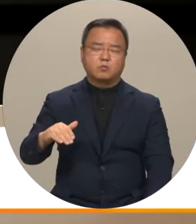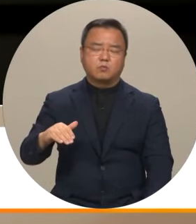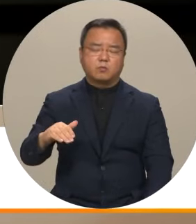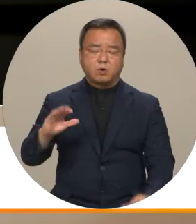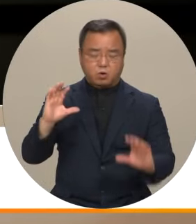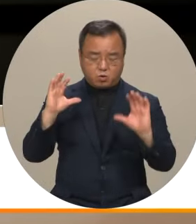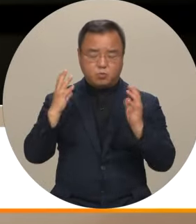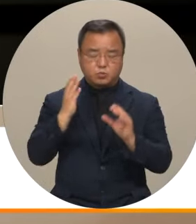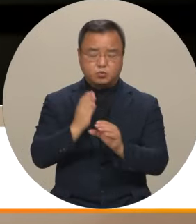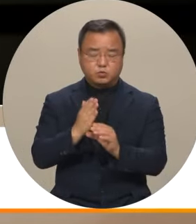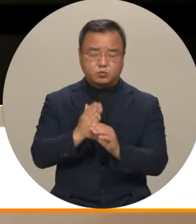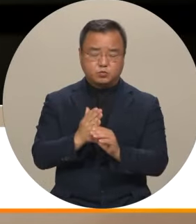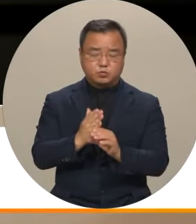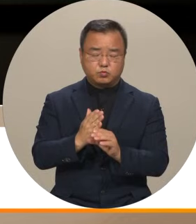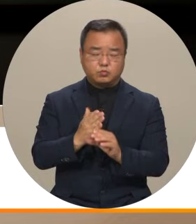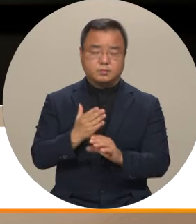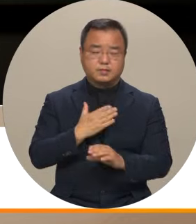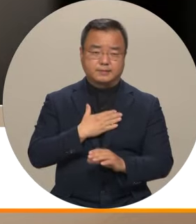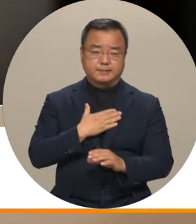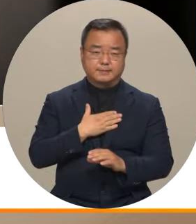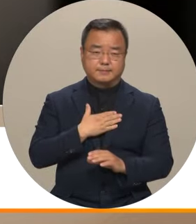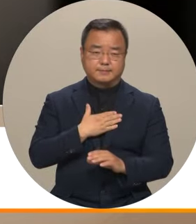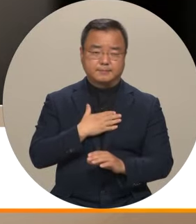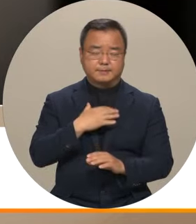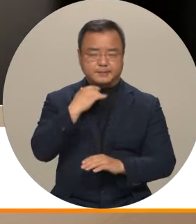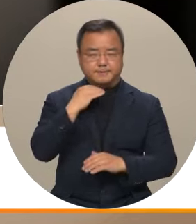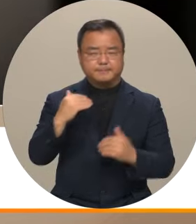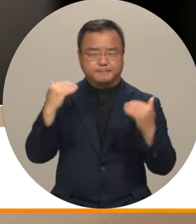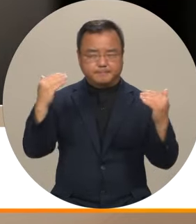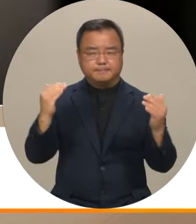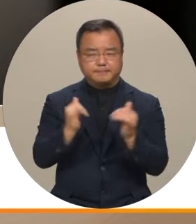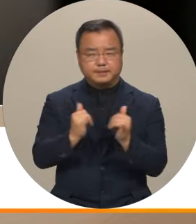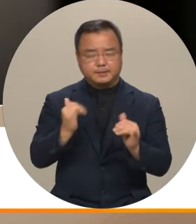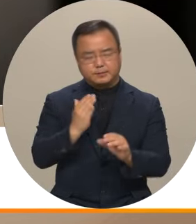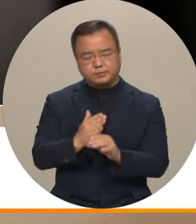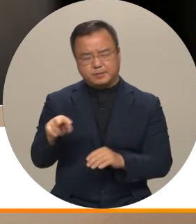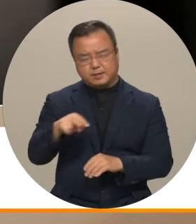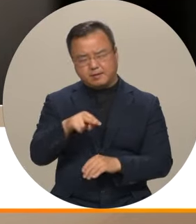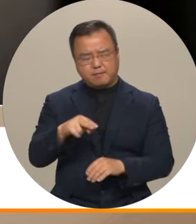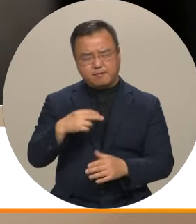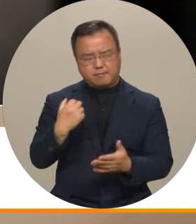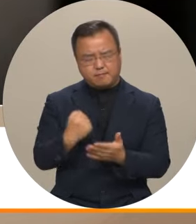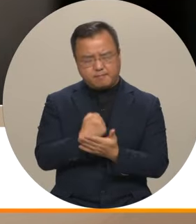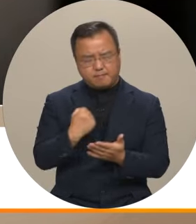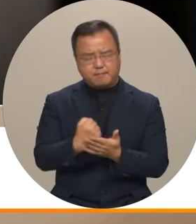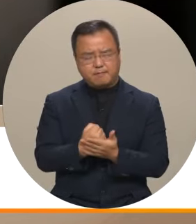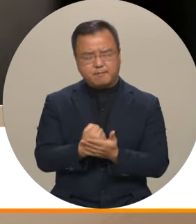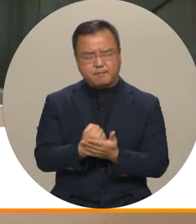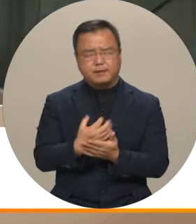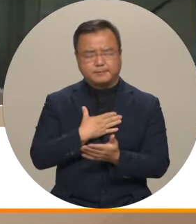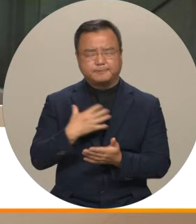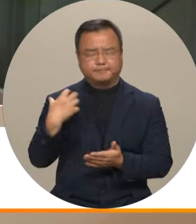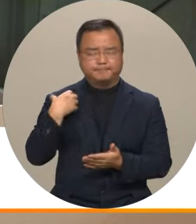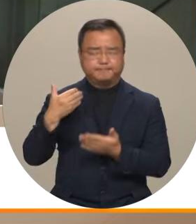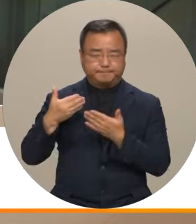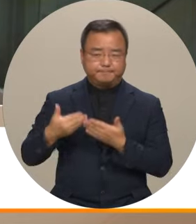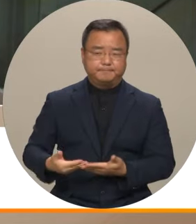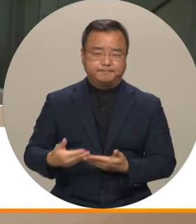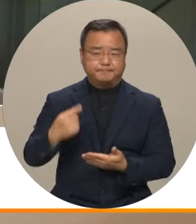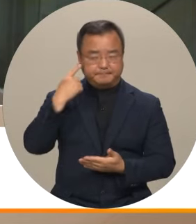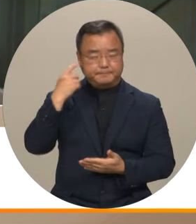기성세대로서 국회의원을 떠나서 참으로 안타까운 뉴스가 아닐 수 없고 막중한 책임감을 느낍니다